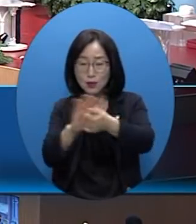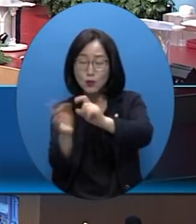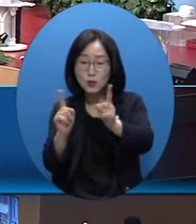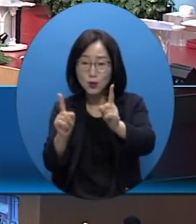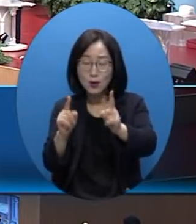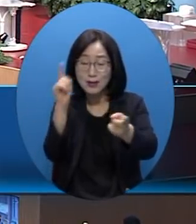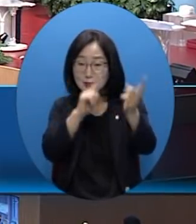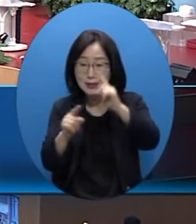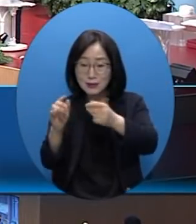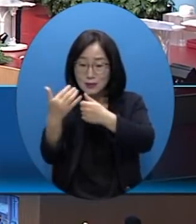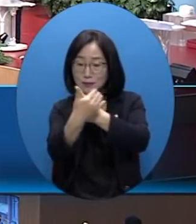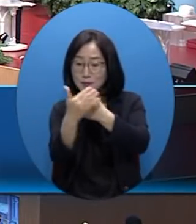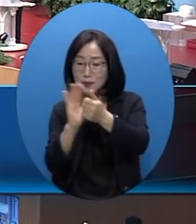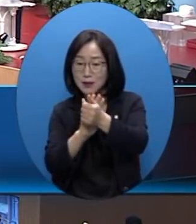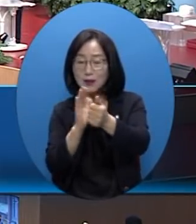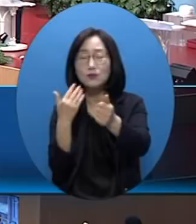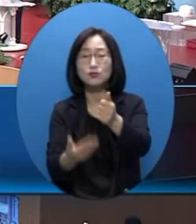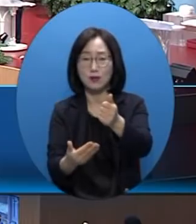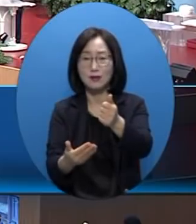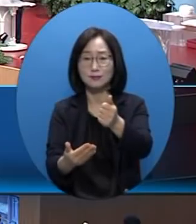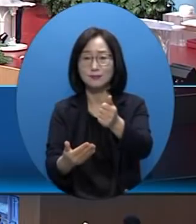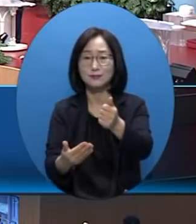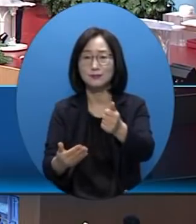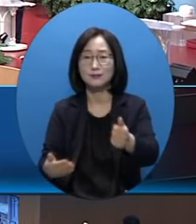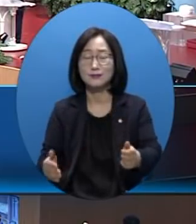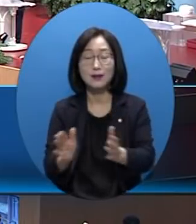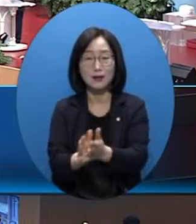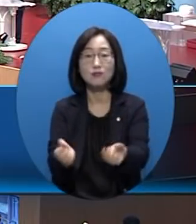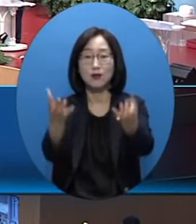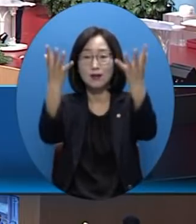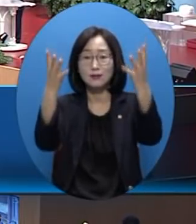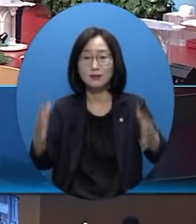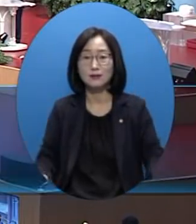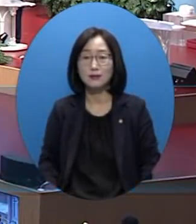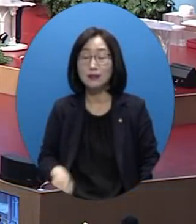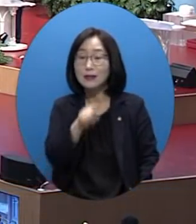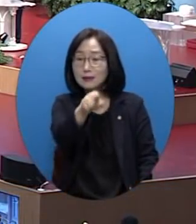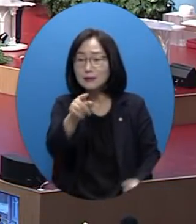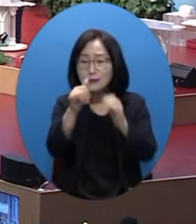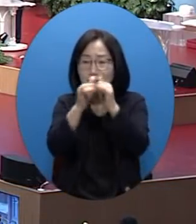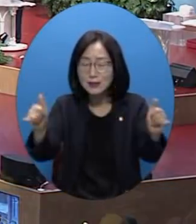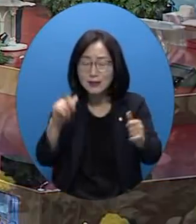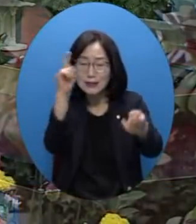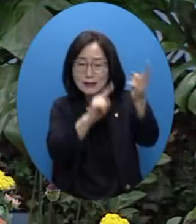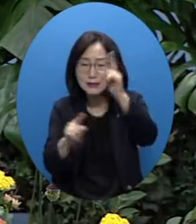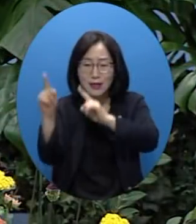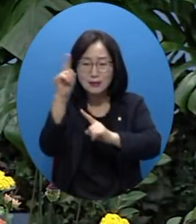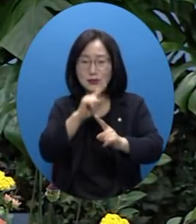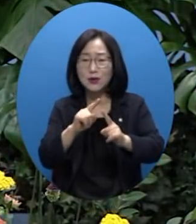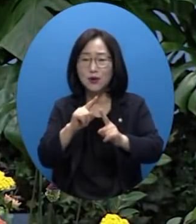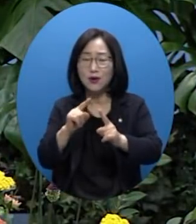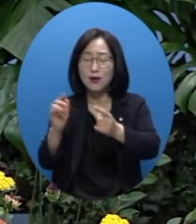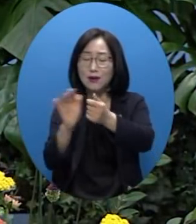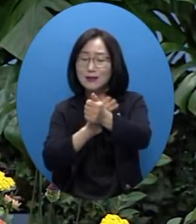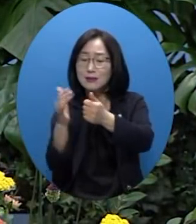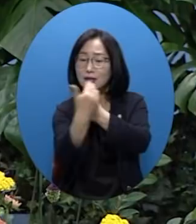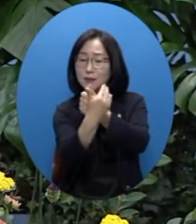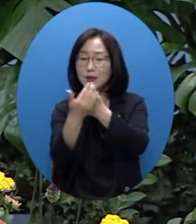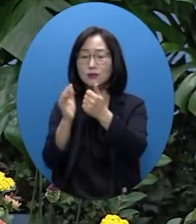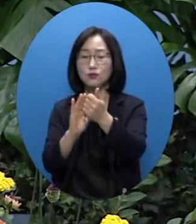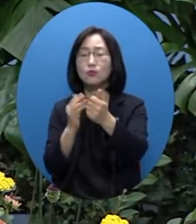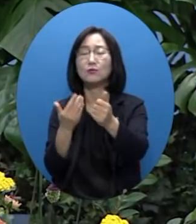그들의 상처를 싸매시는도다. 할렐루야. 그들의 상처를